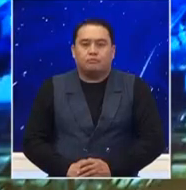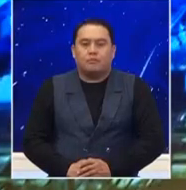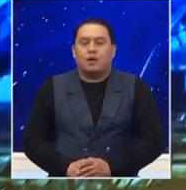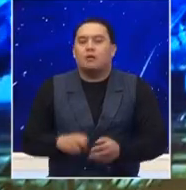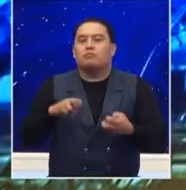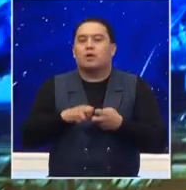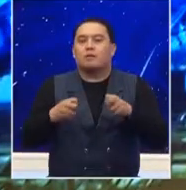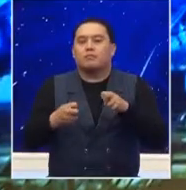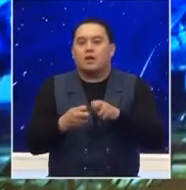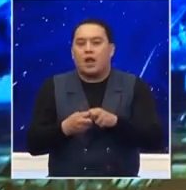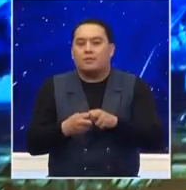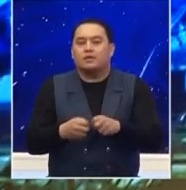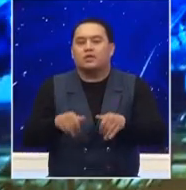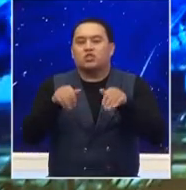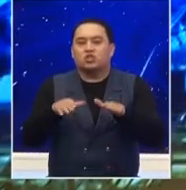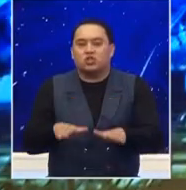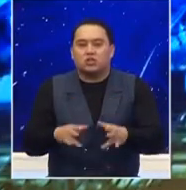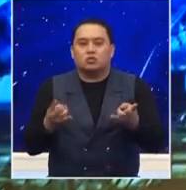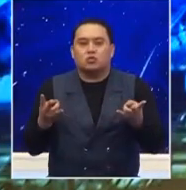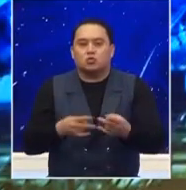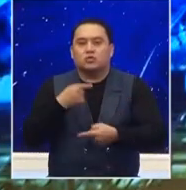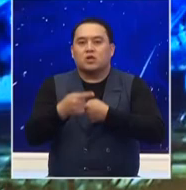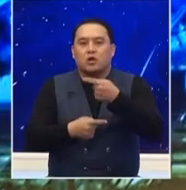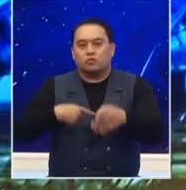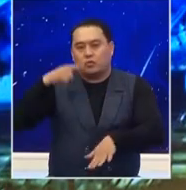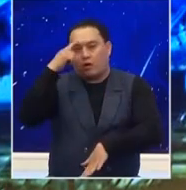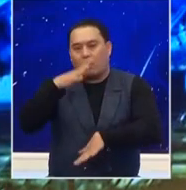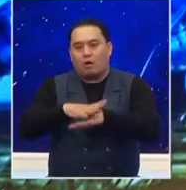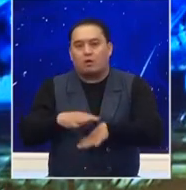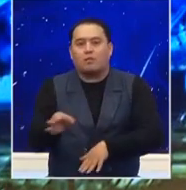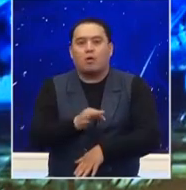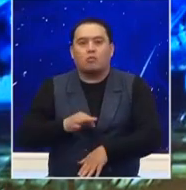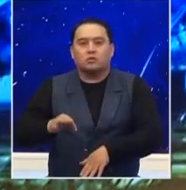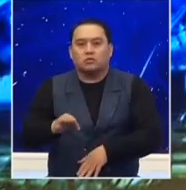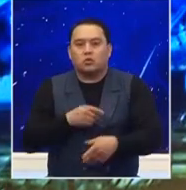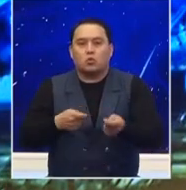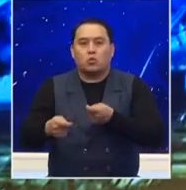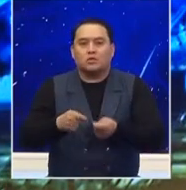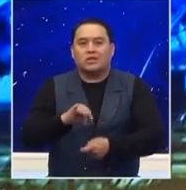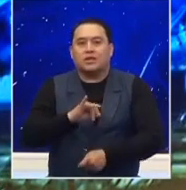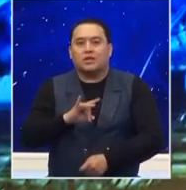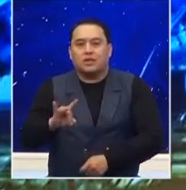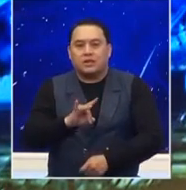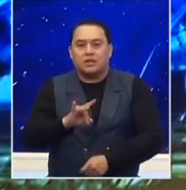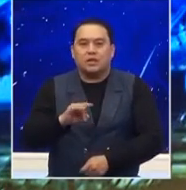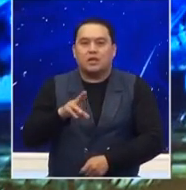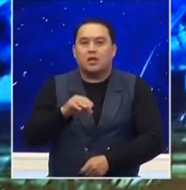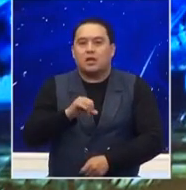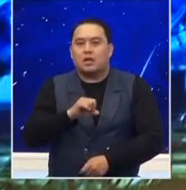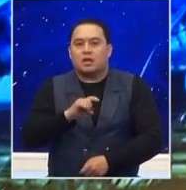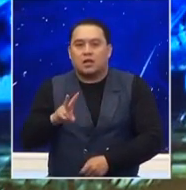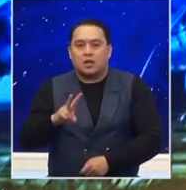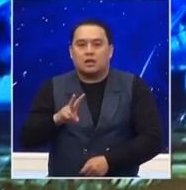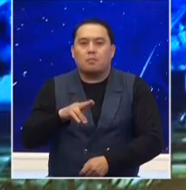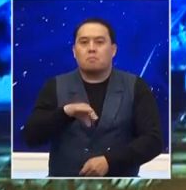Ряд насущных задач безотлагательного решения в предстоящем году озвучили акиму Алматинской области руководители